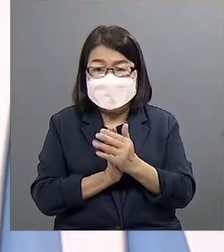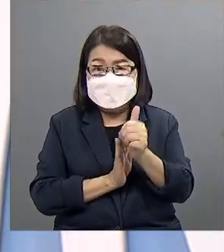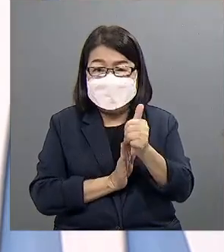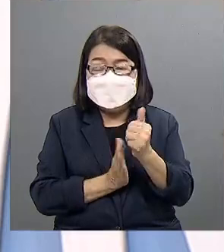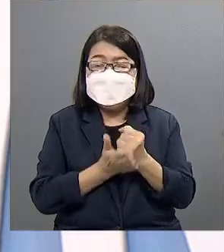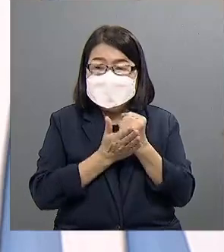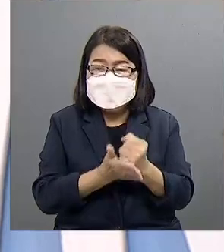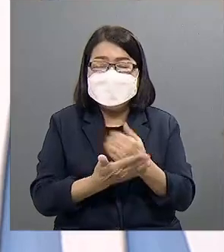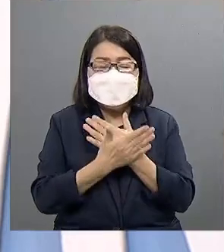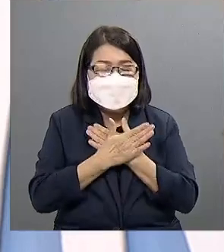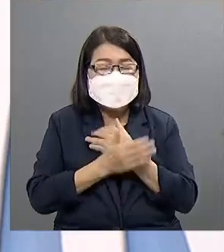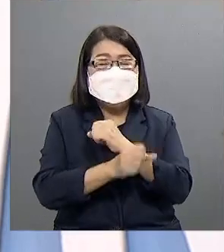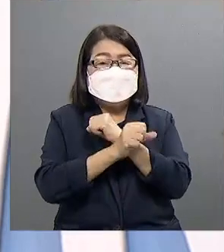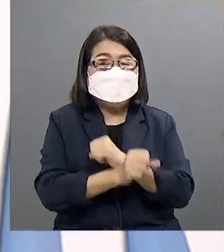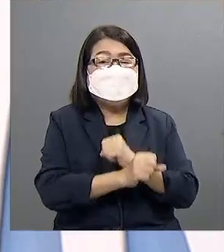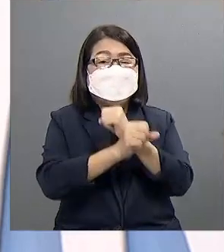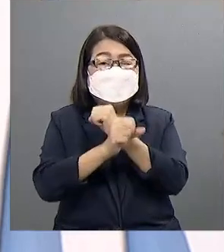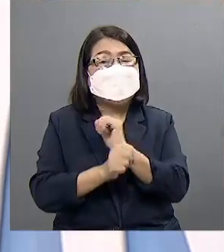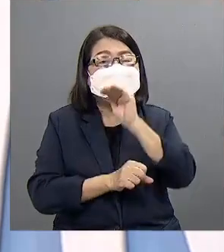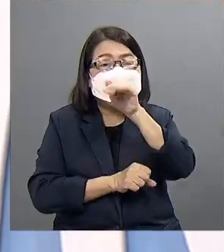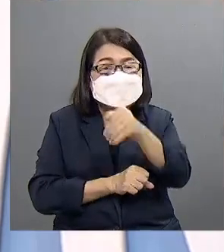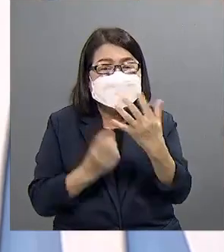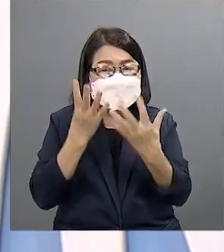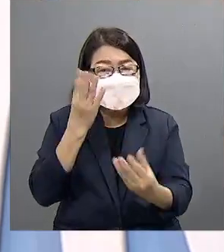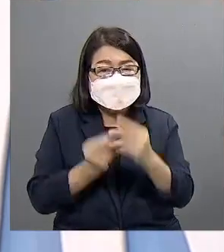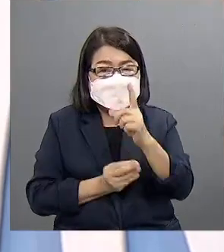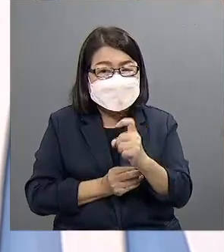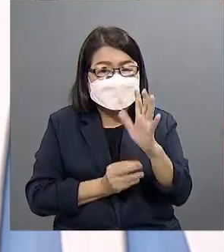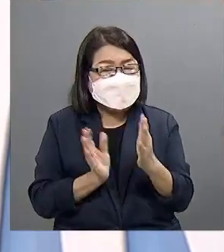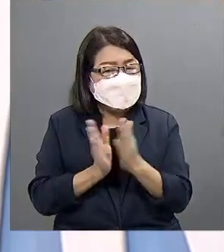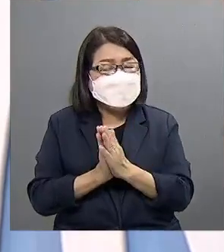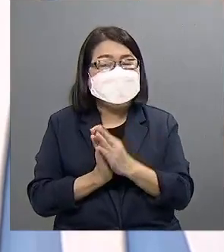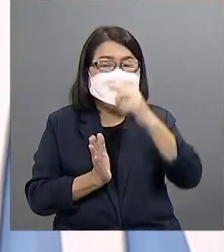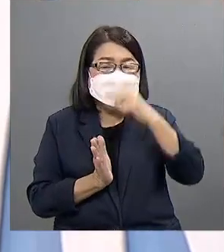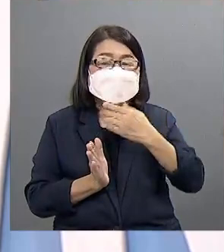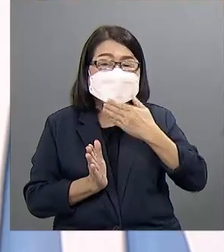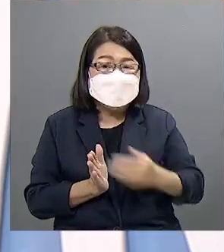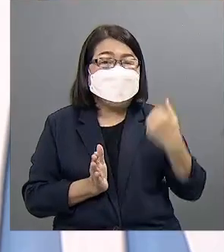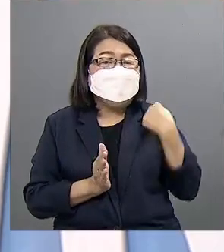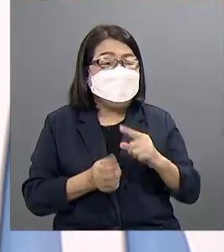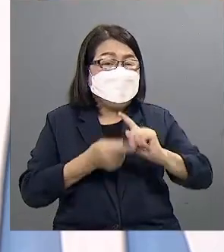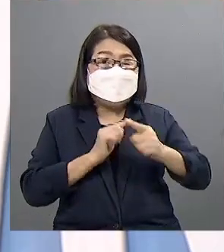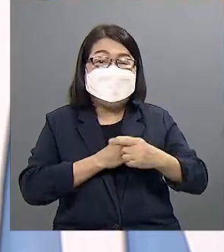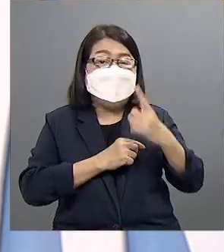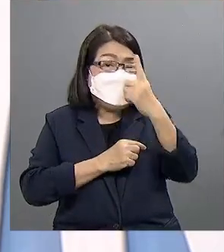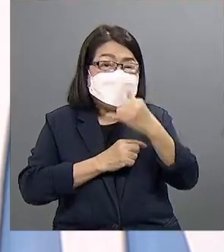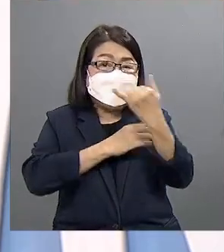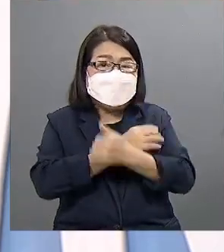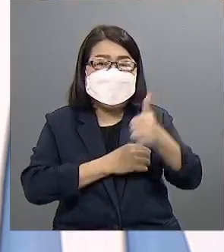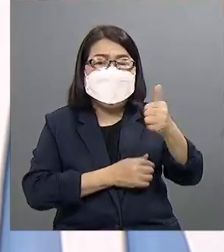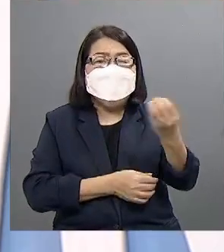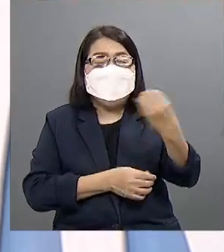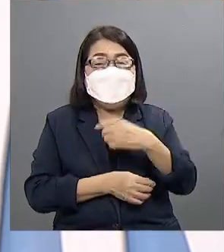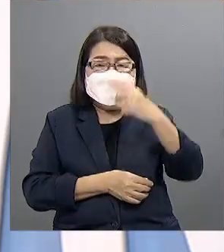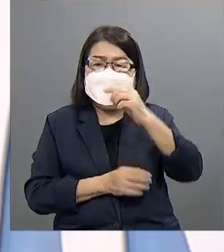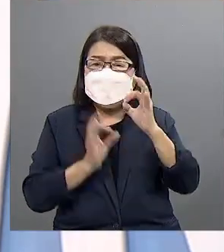างไทยให้อยู่คู่กับสังคมไทยไปอย่างยาวนานนะคะเพราะว่ามีเพื่อนชาวต่างชาติหลายคนบอกว่าคนไทยโชคดีนะคะที่ยังมีช้างตัวเป็นๆ